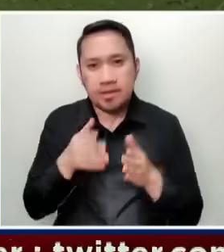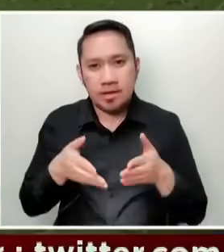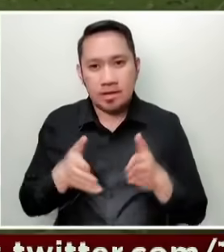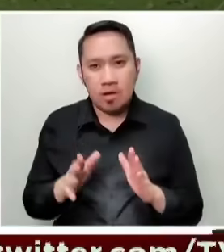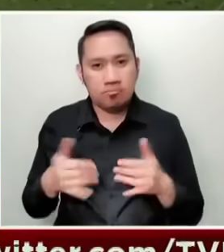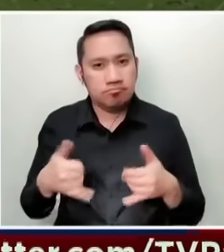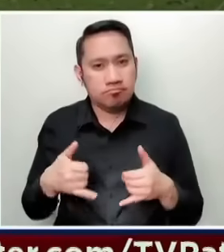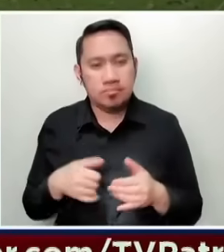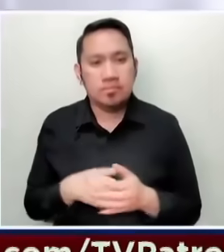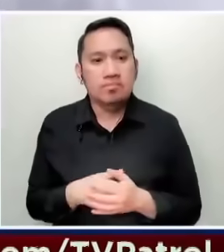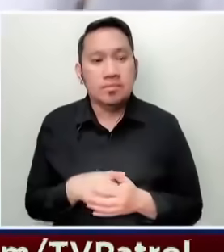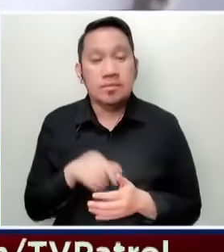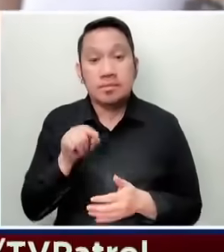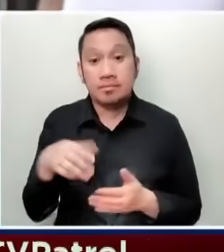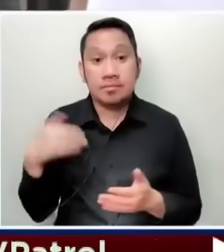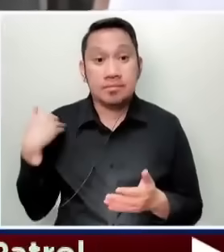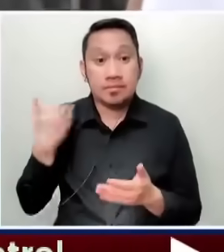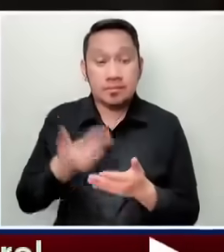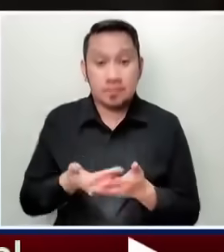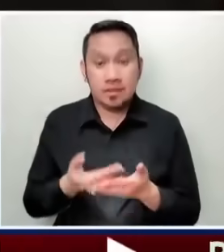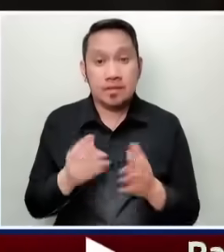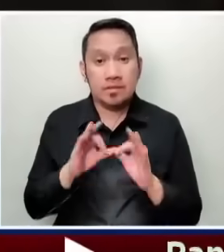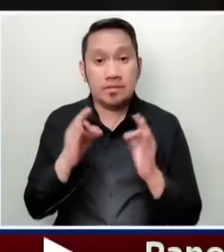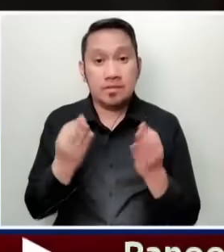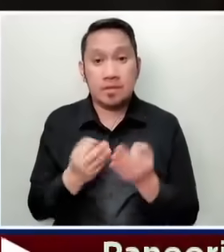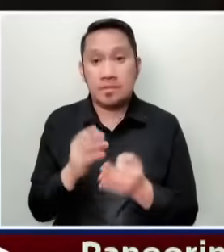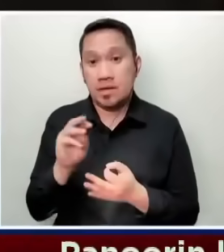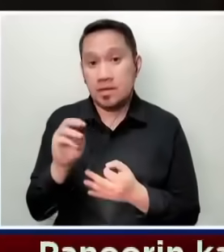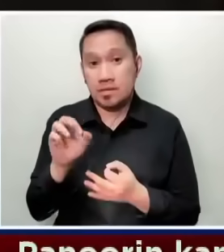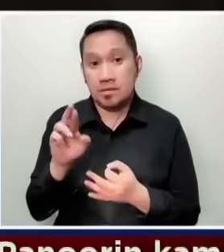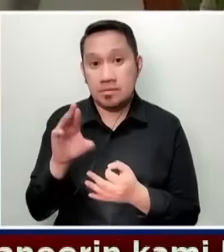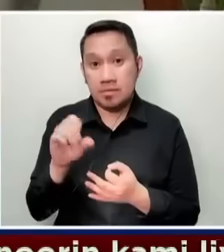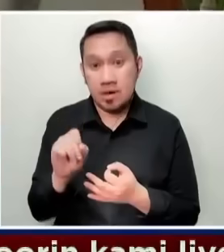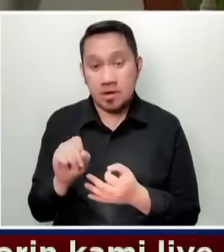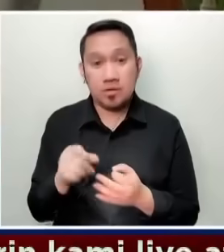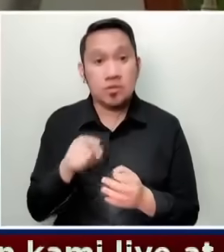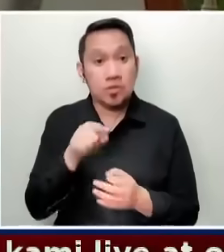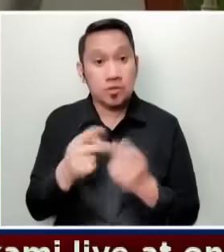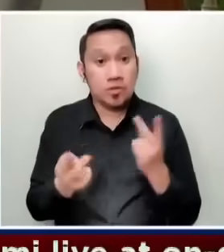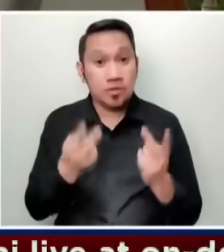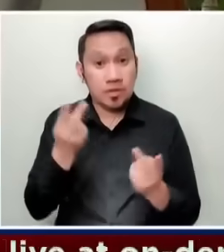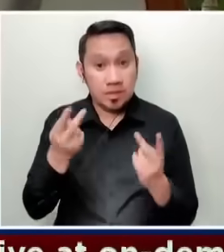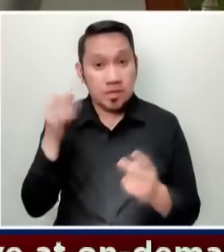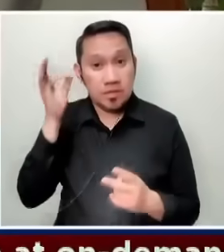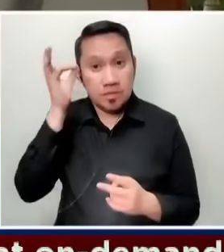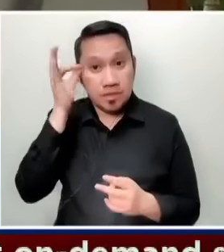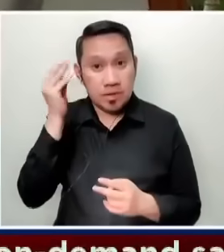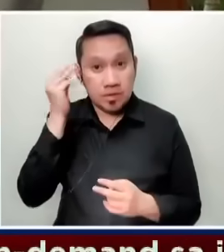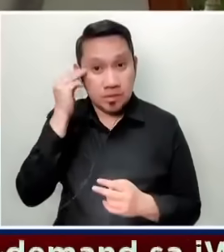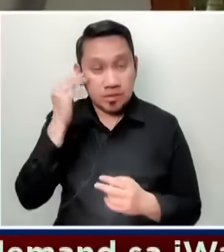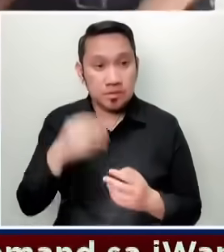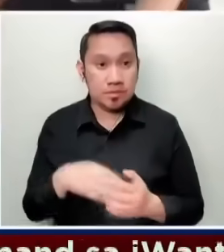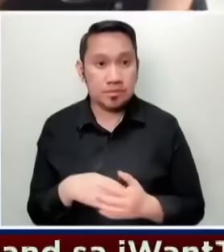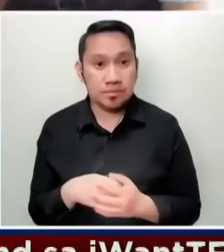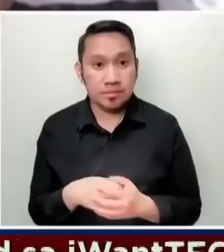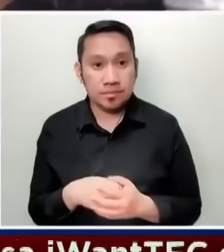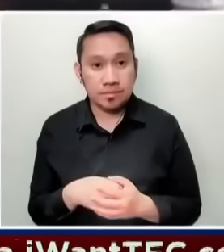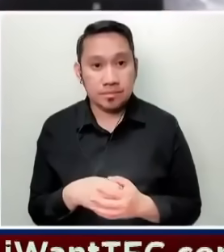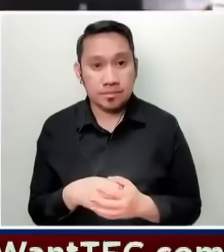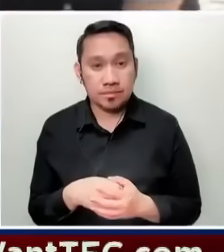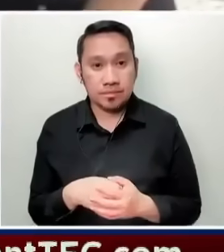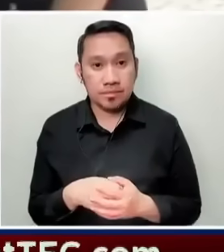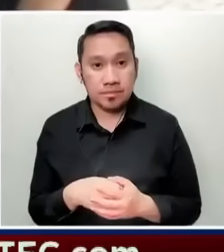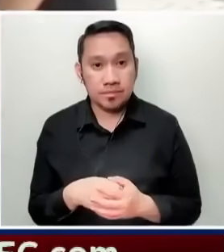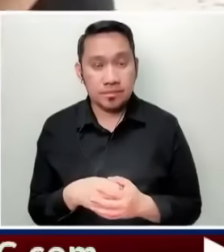Kanina dumating din sa libingan ang pamilya Marcos para dalawin ang puntod ni dating Pangulong Ferdinand Marcos Sr. Dumalo